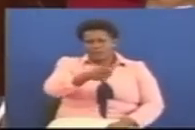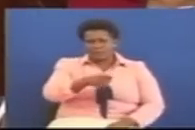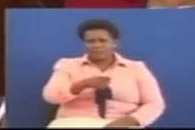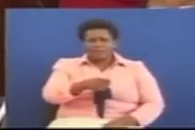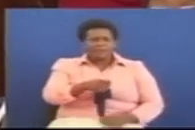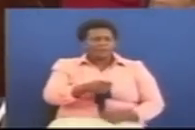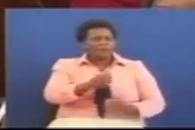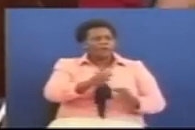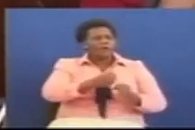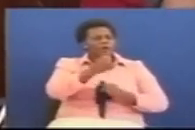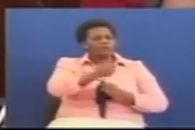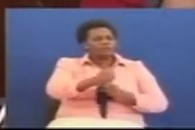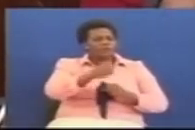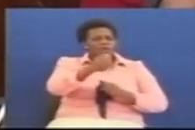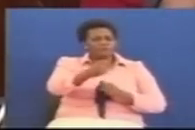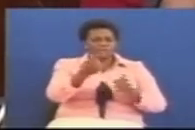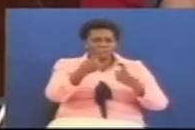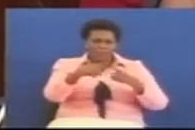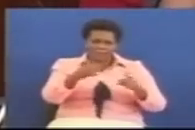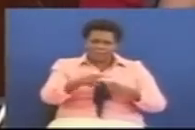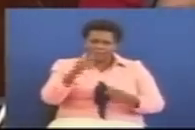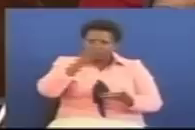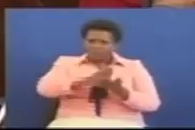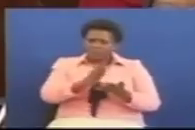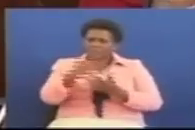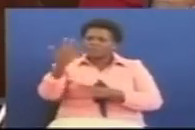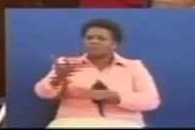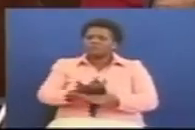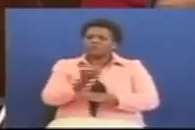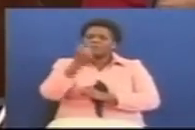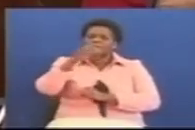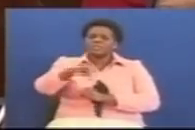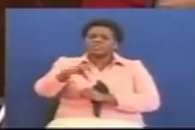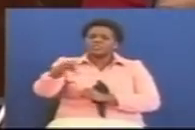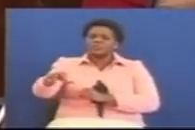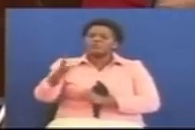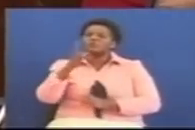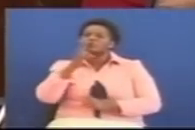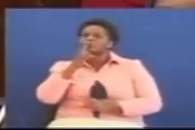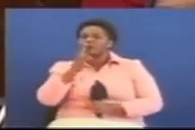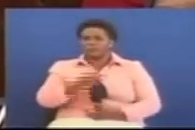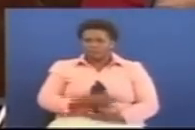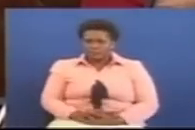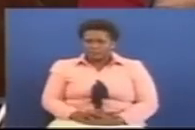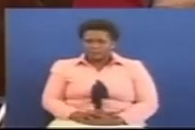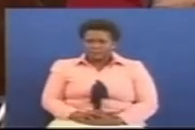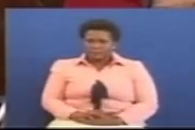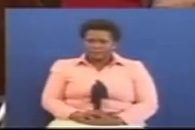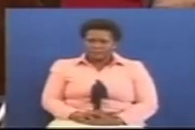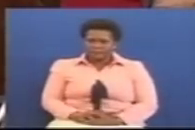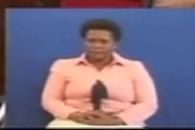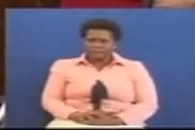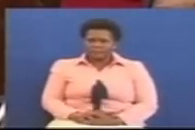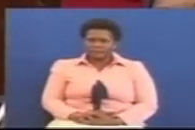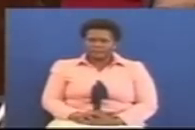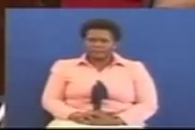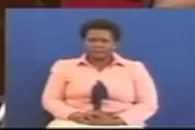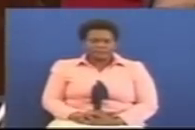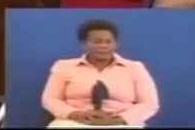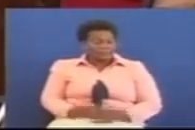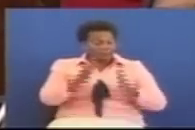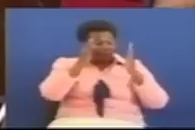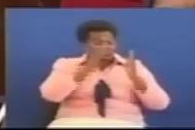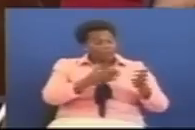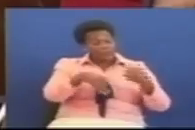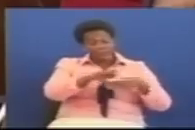inazozichukua kuimarisha soko la tumbaku nchini. Mheshimiwa Mwenyekiti, njia mojawapo ya